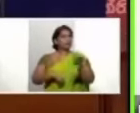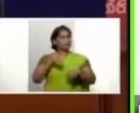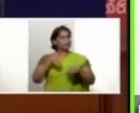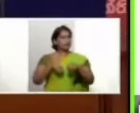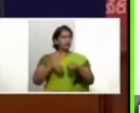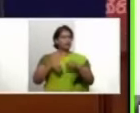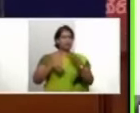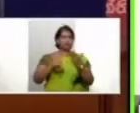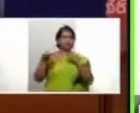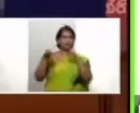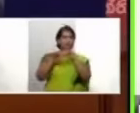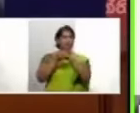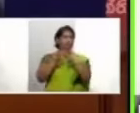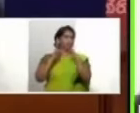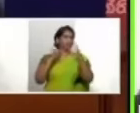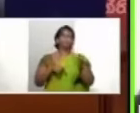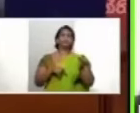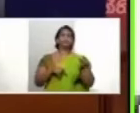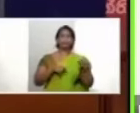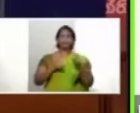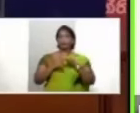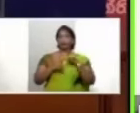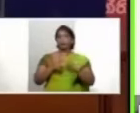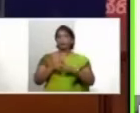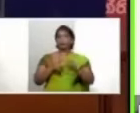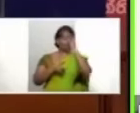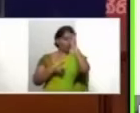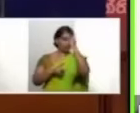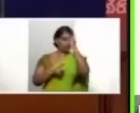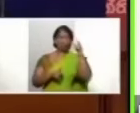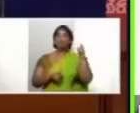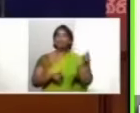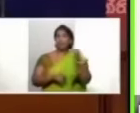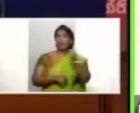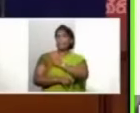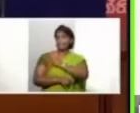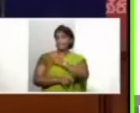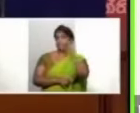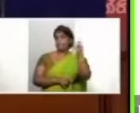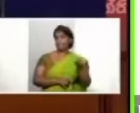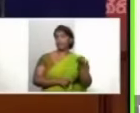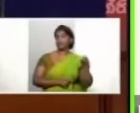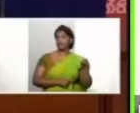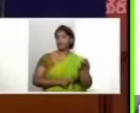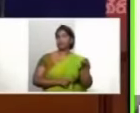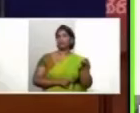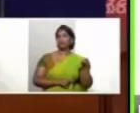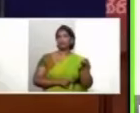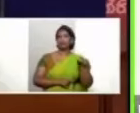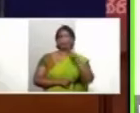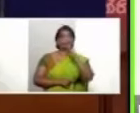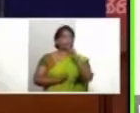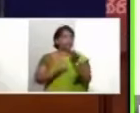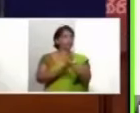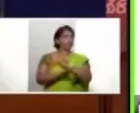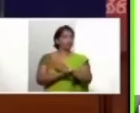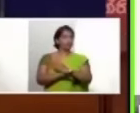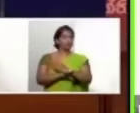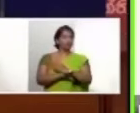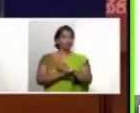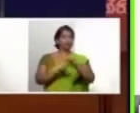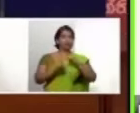ඉන්නවා. එක්සාම්පල් මේ කතාර් ඉන්නවා එම්බසිඩර්, එයාව රෙකමන්ඩ් කරා හිටපු ෆොරින් මිනිස්ටර්